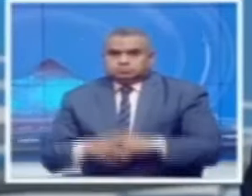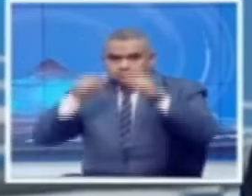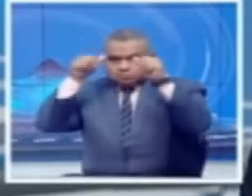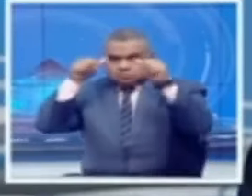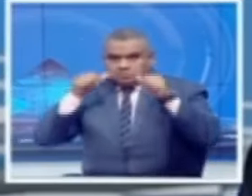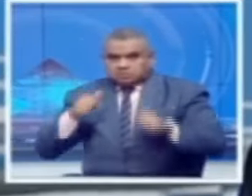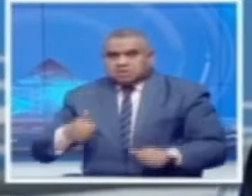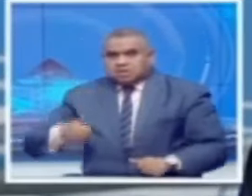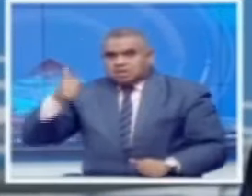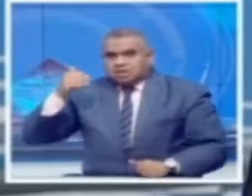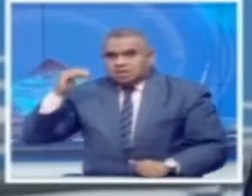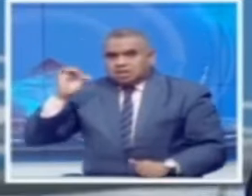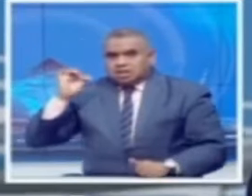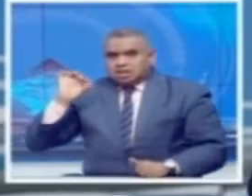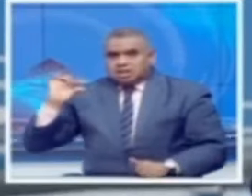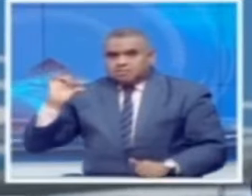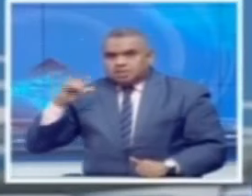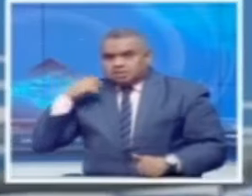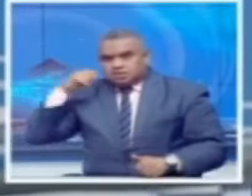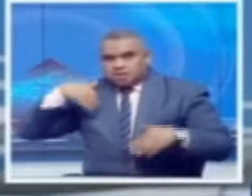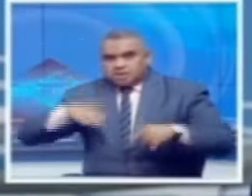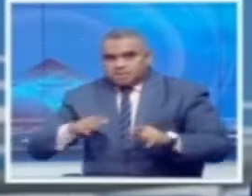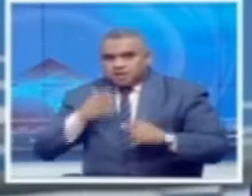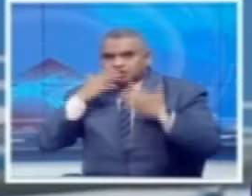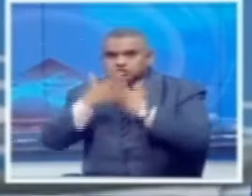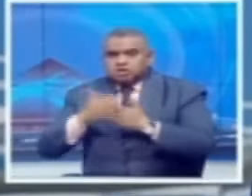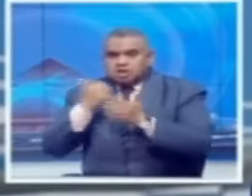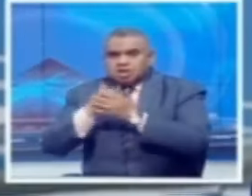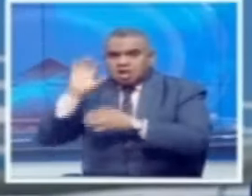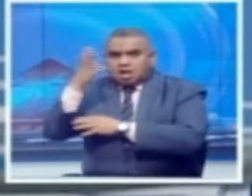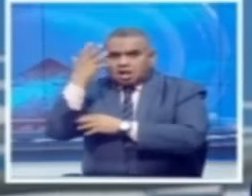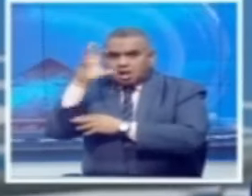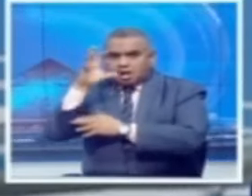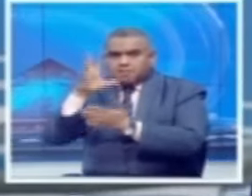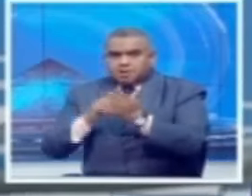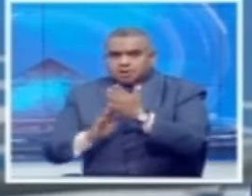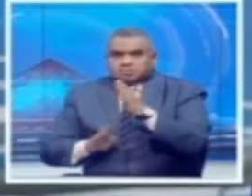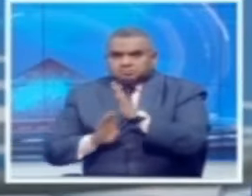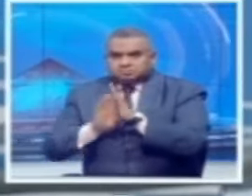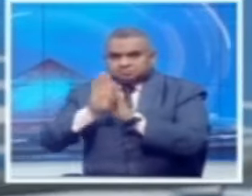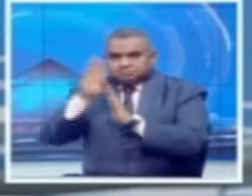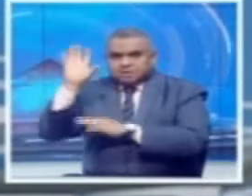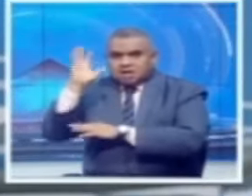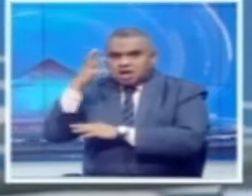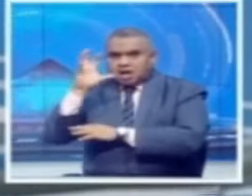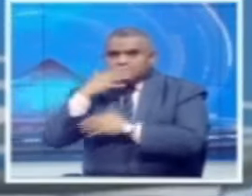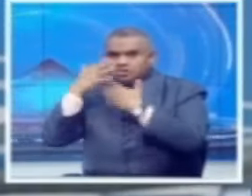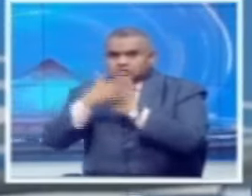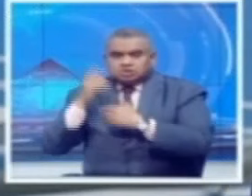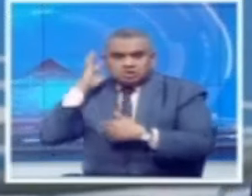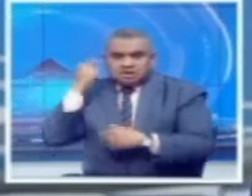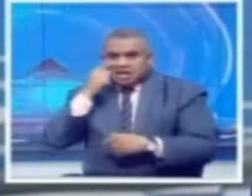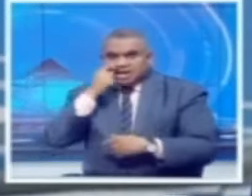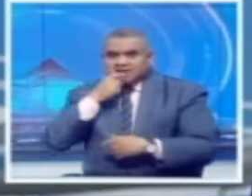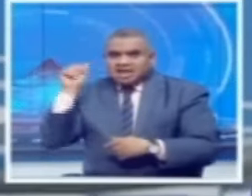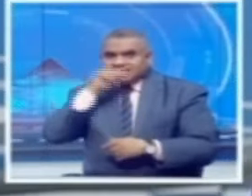أعلن السيد أحمد أنيس رئيس مجلس إدارة الشركة المصرية للأقمار الصناعية بدء الاستعداد لإطلاق أحدث أقمار الشركة